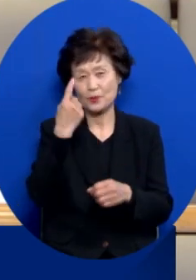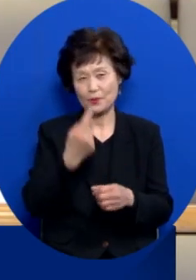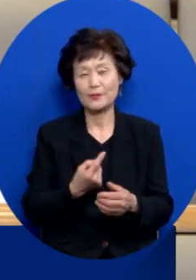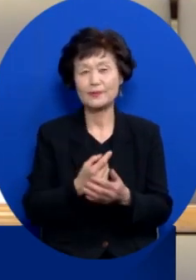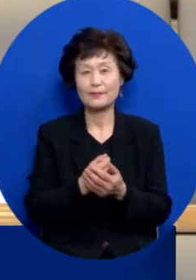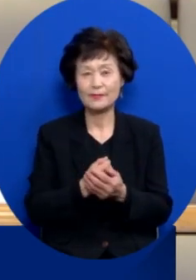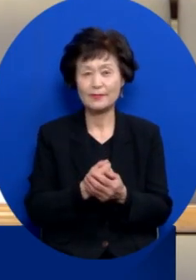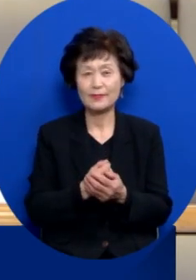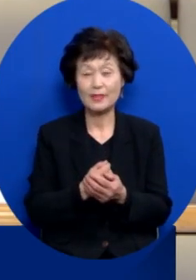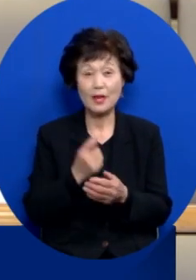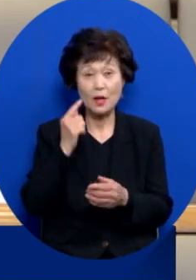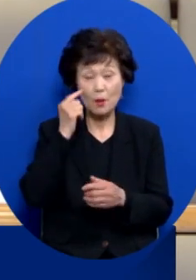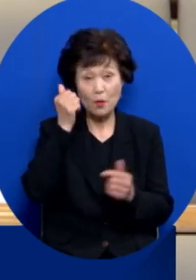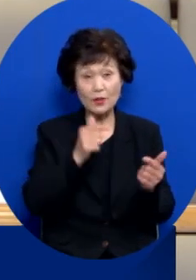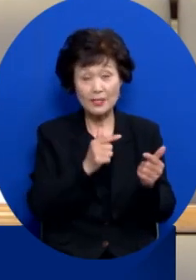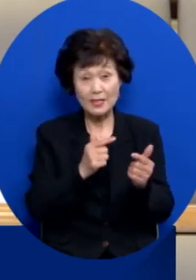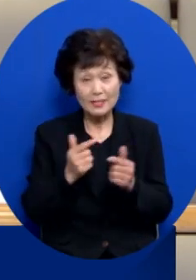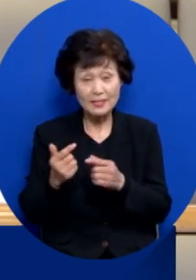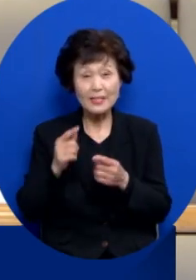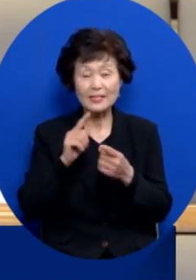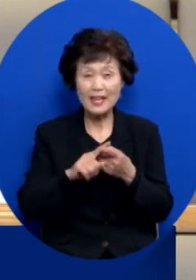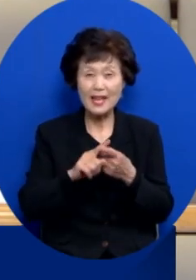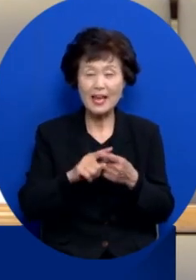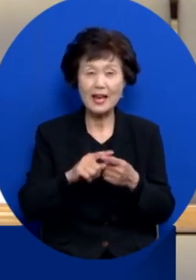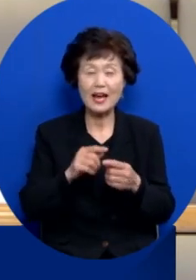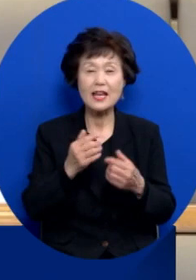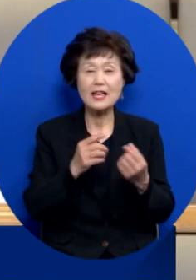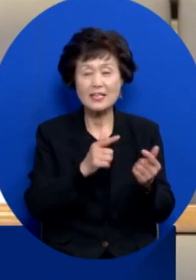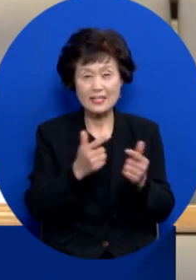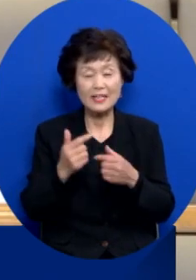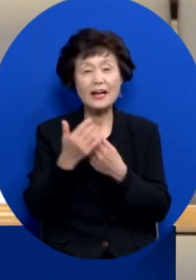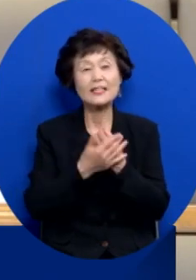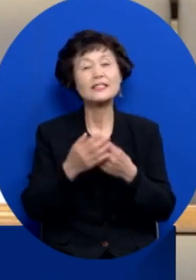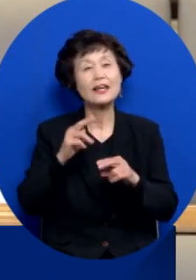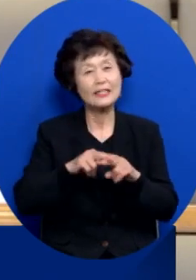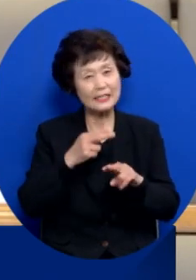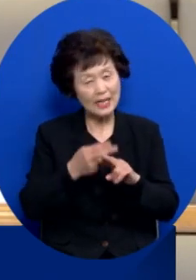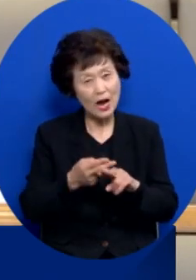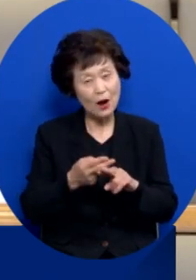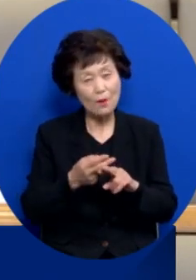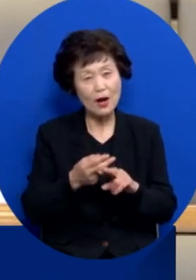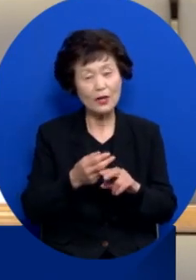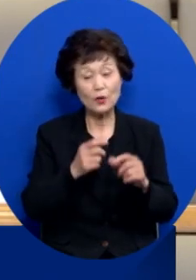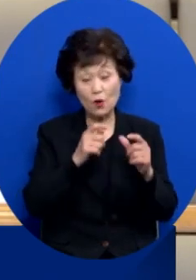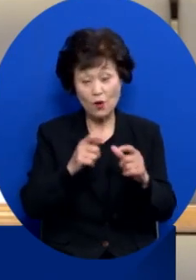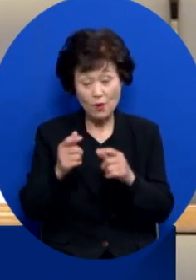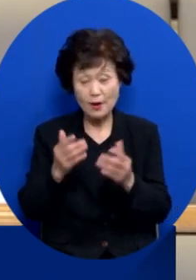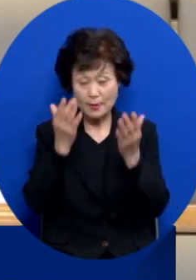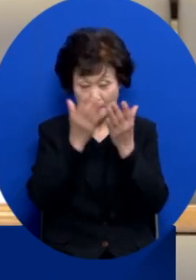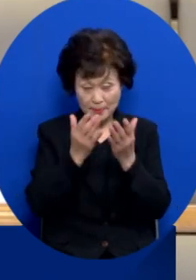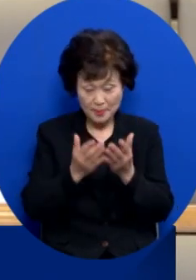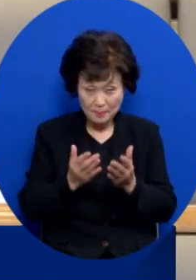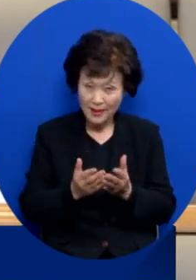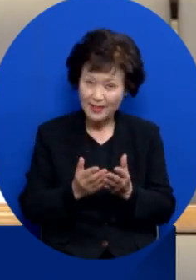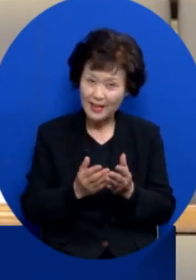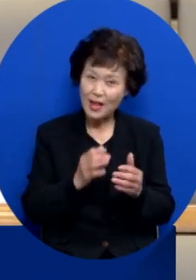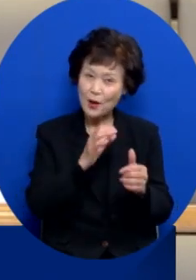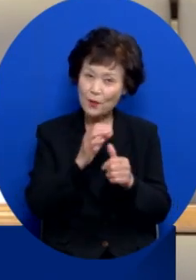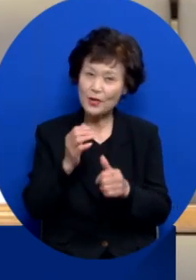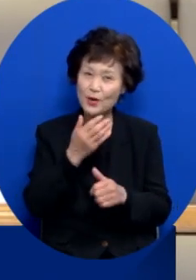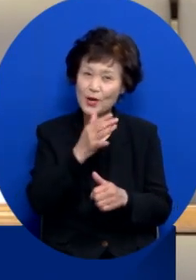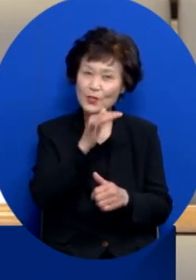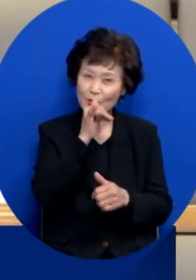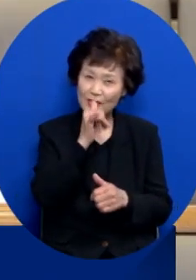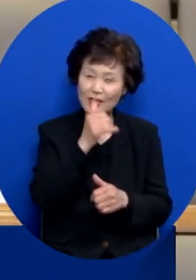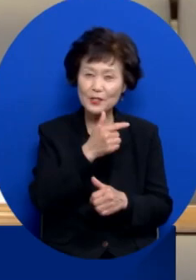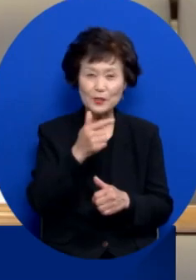목회자의 여러 가지 은사와 교회의 토양에 걸맞게 이 모든 사역들을 접목할 수 있다는 게 제가